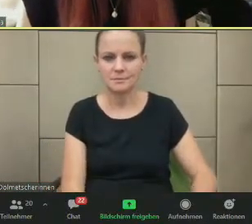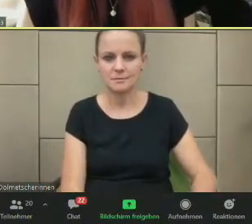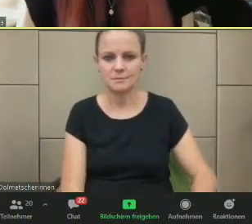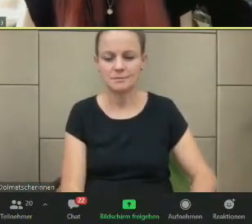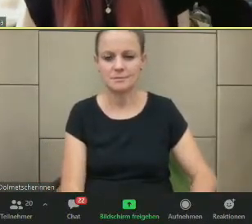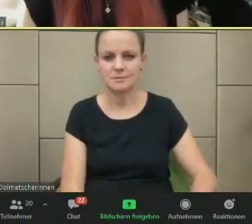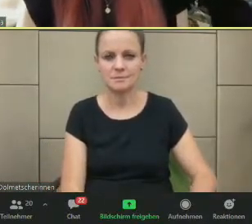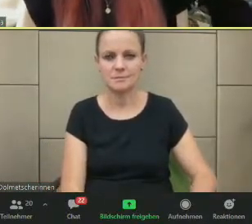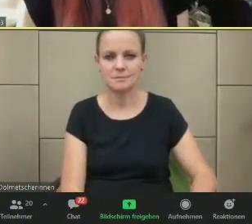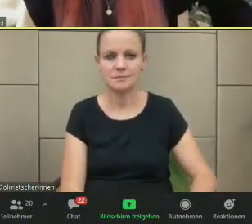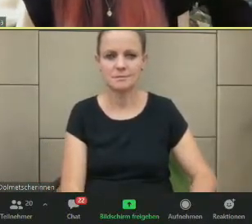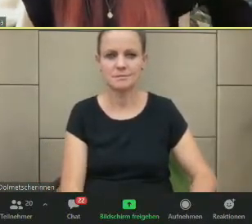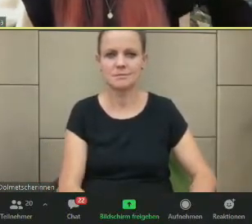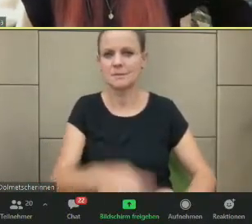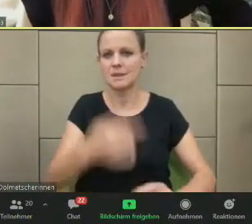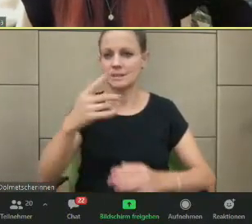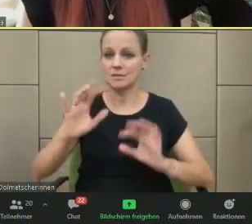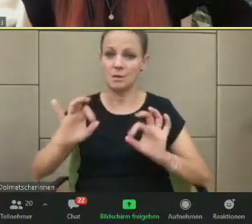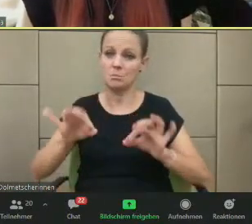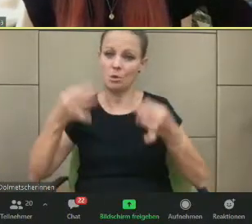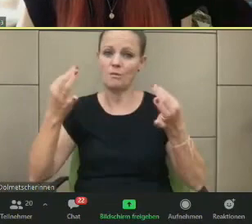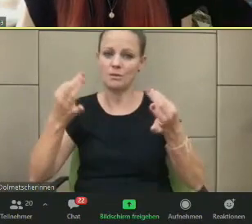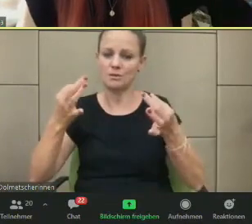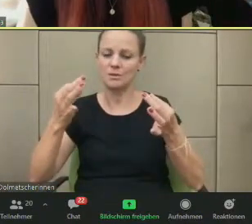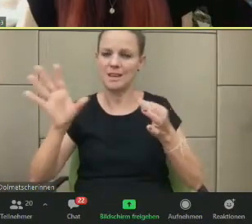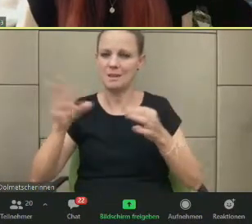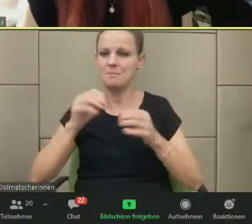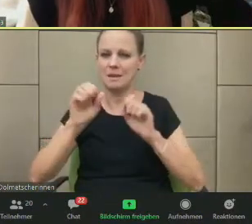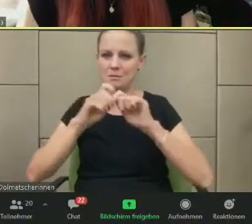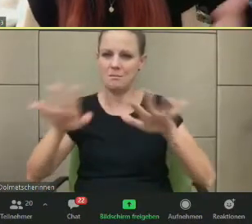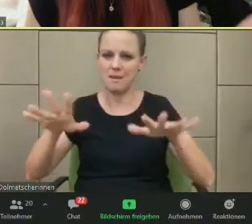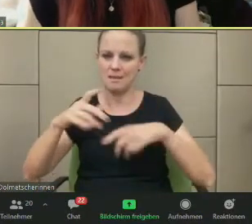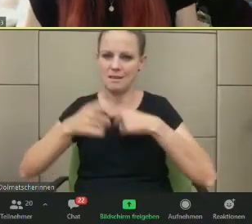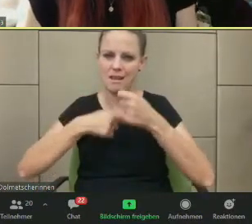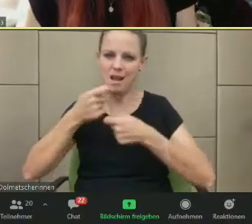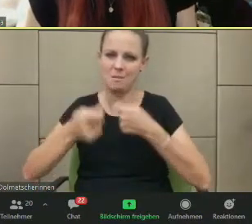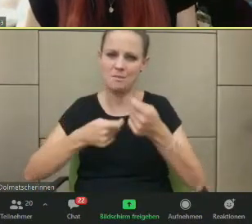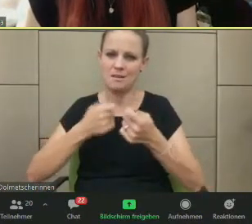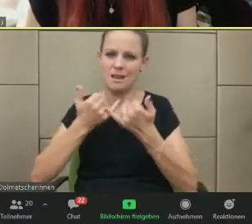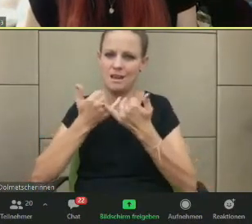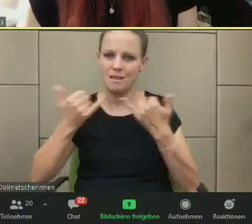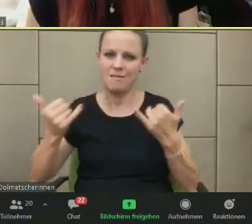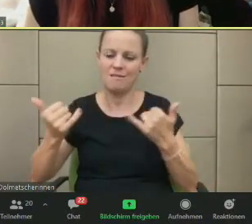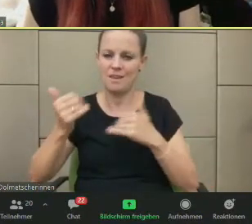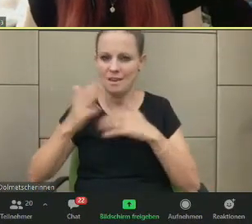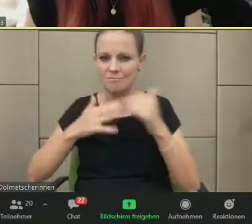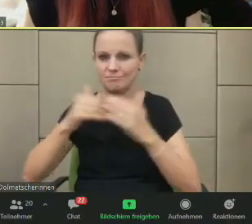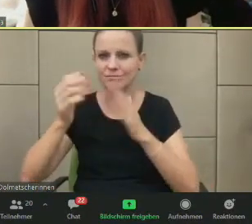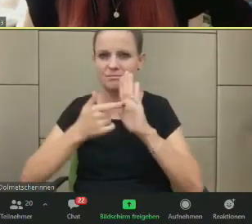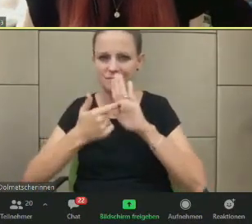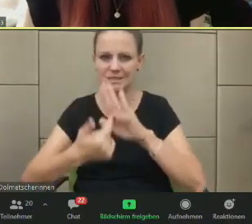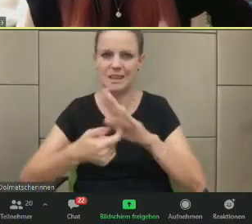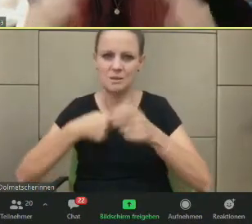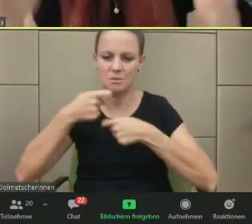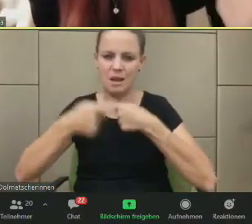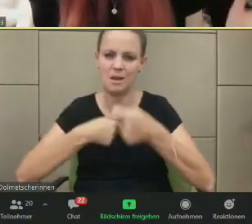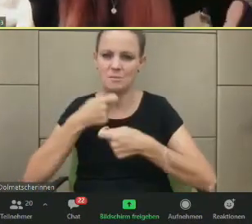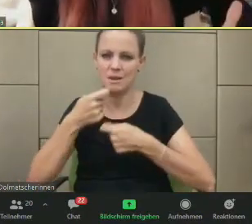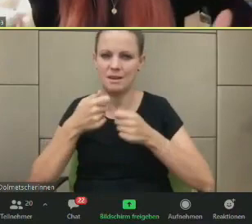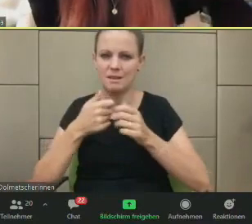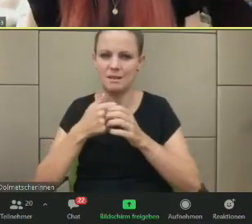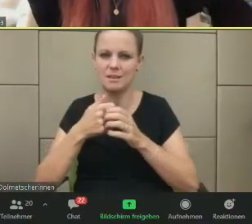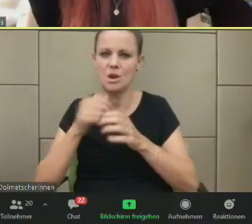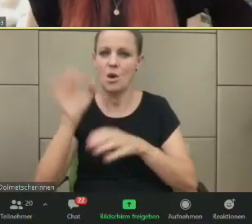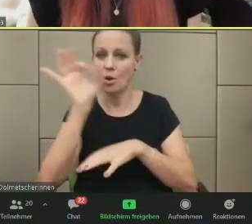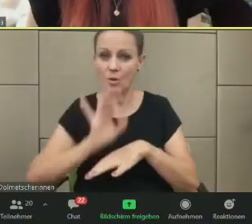Der arbeitet auch professionell mit Medien, muss man auch dazu sagen. Also vielleicht die Art und Weise, wie der das alles aufbearbeitet und auch